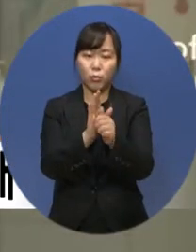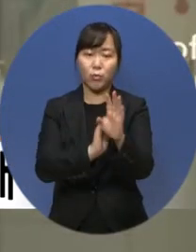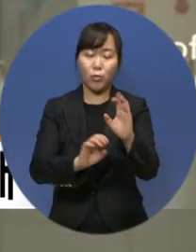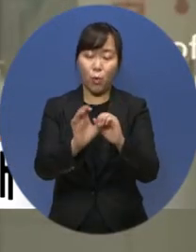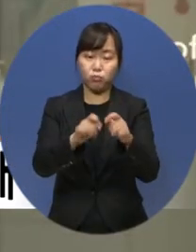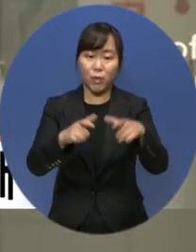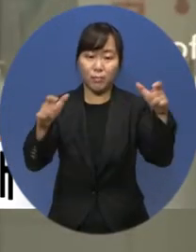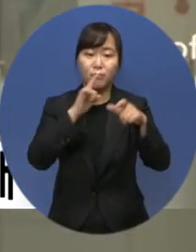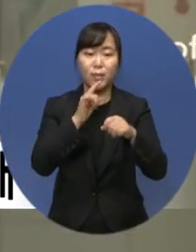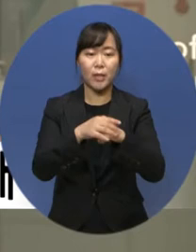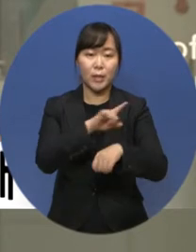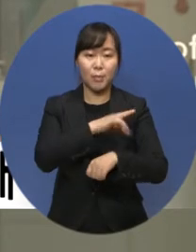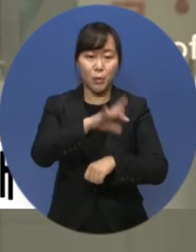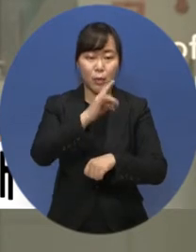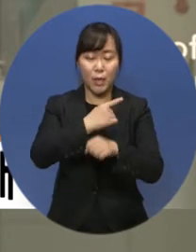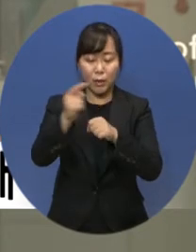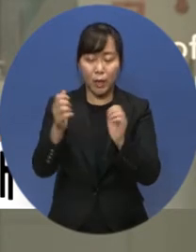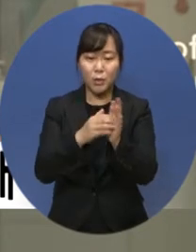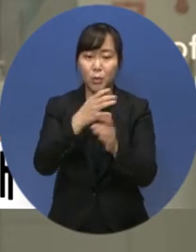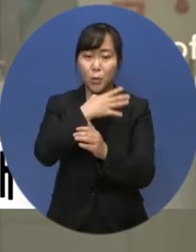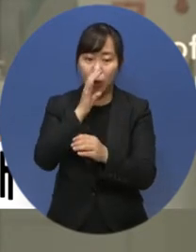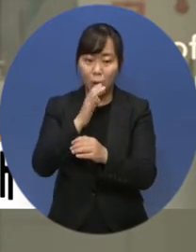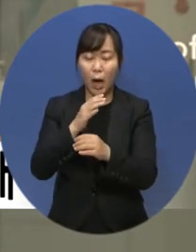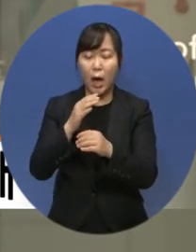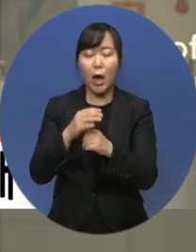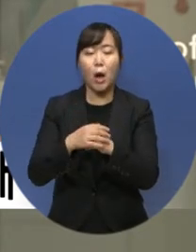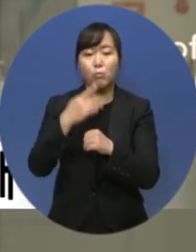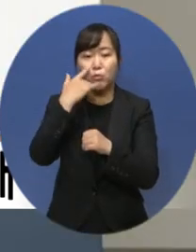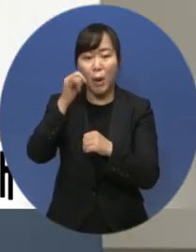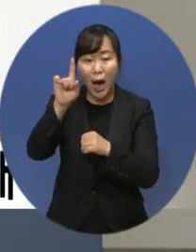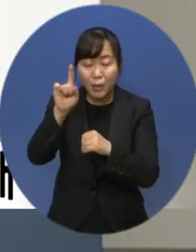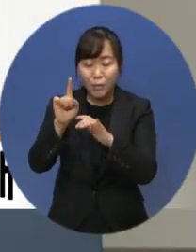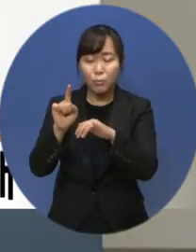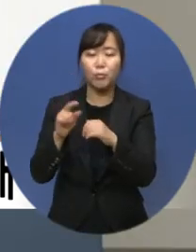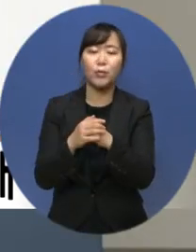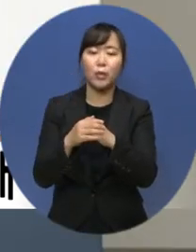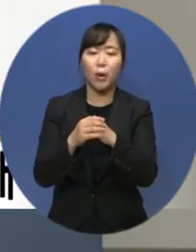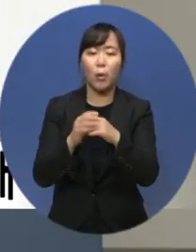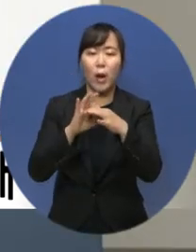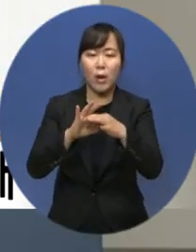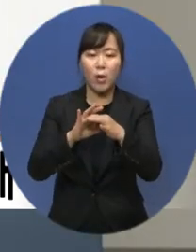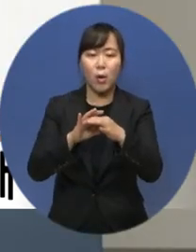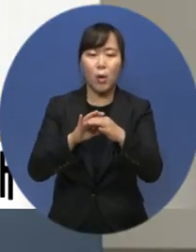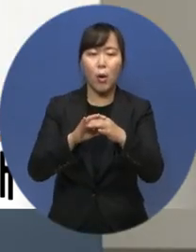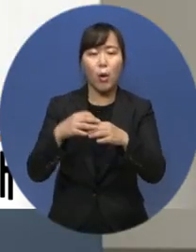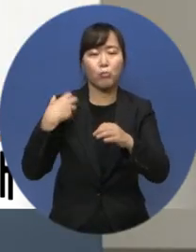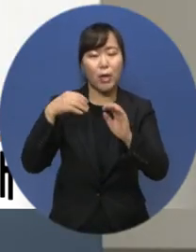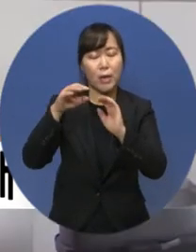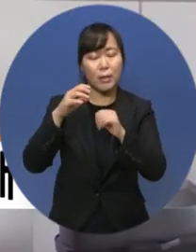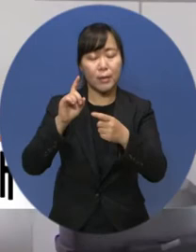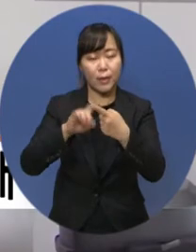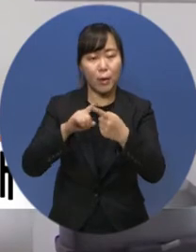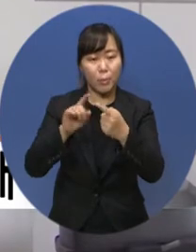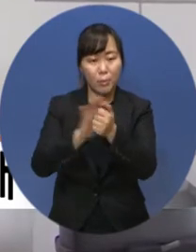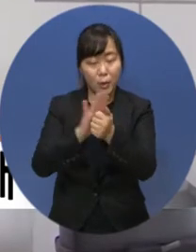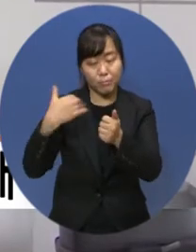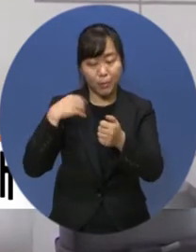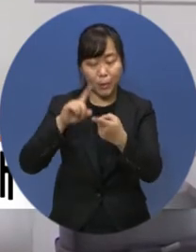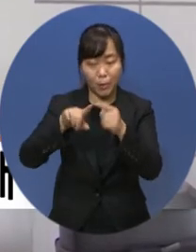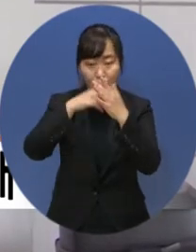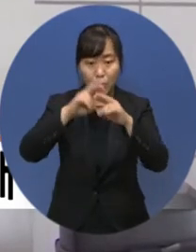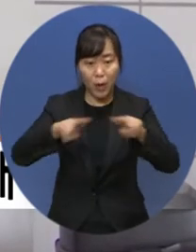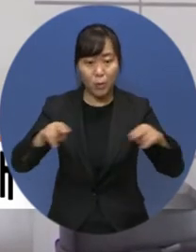강화합니다. 우선 내년까지 노인과 한부모 대상 생계급여 부양 의무자 기준을 폐지하고 4인 가구